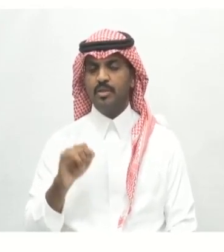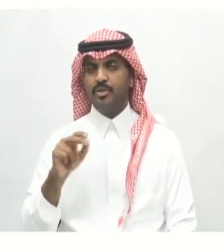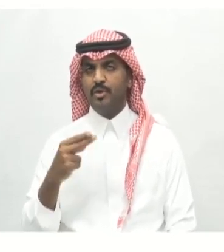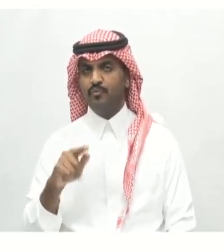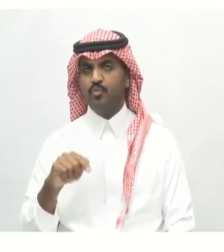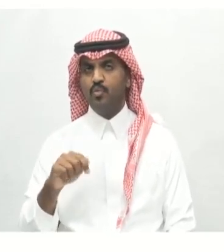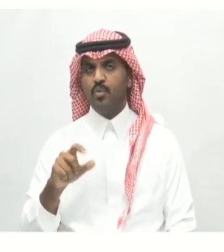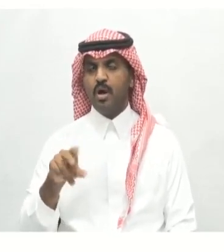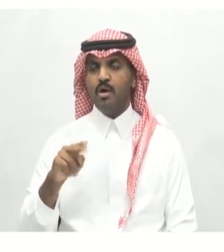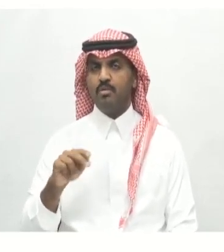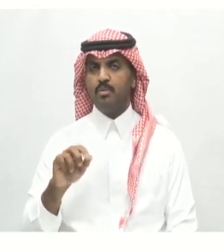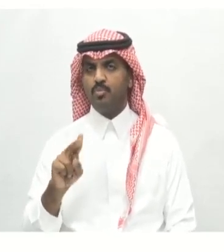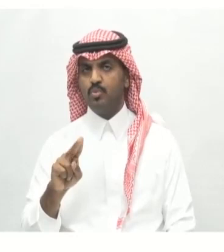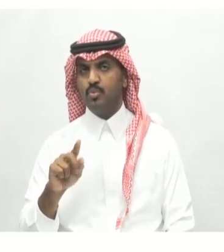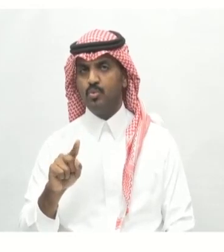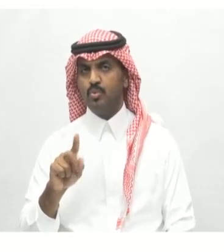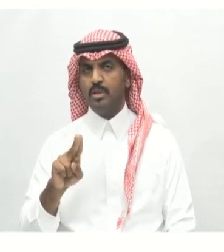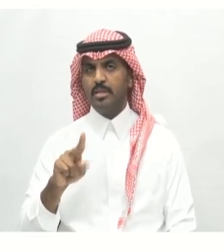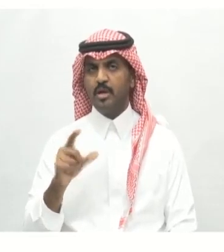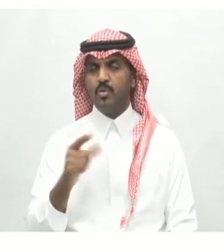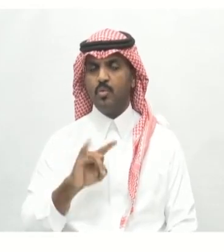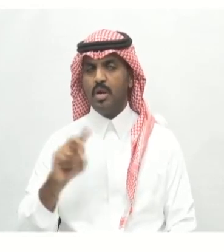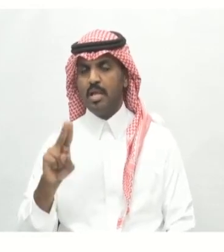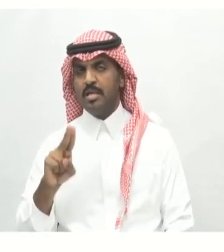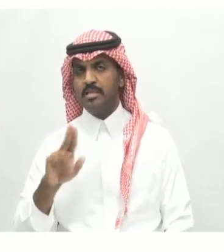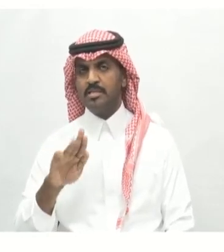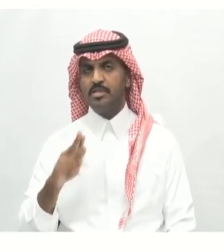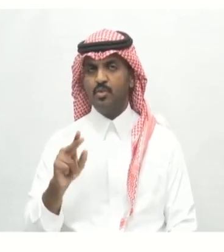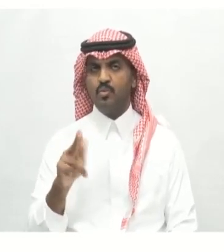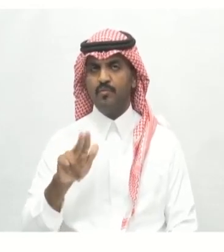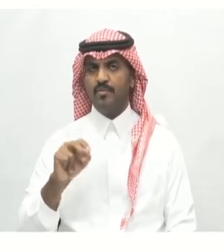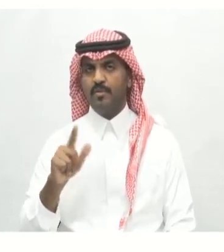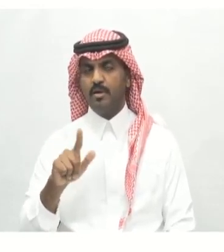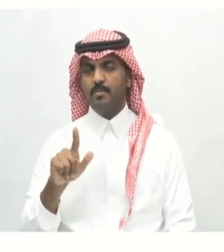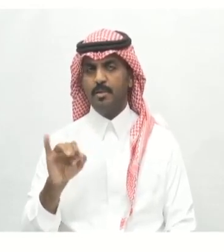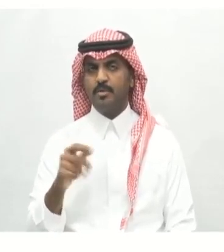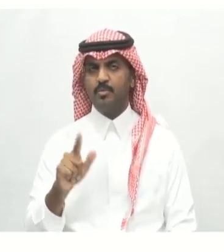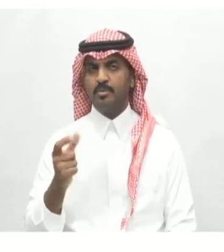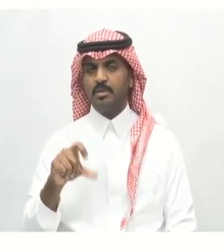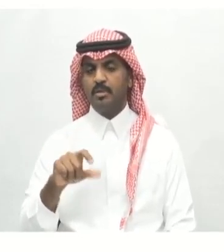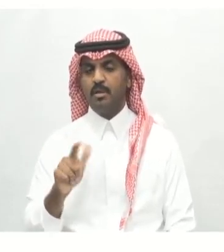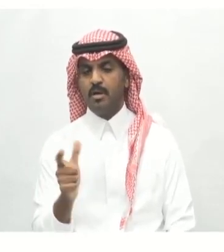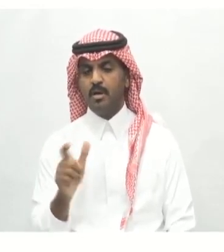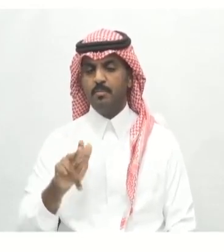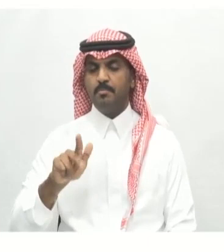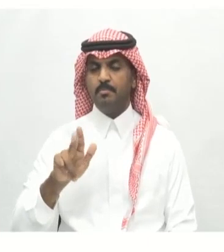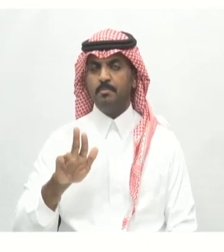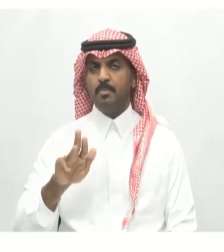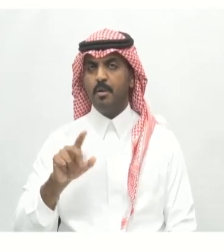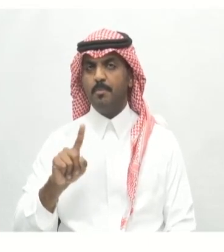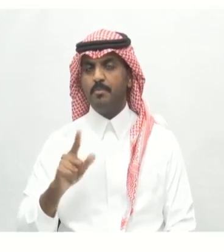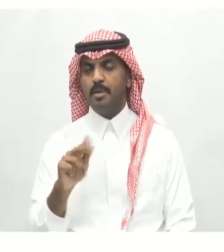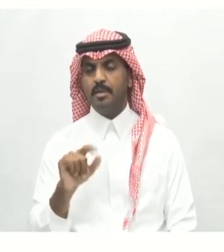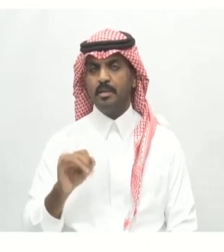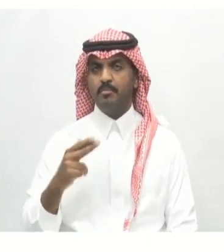اقرب للتقوى ولا تنسوا الفضل بينكم ان الله بما تعملون بصير لاحظ